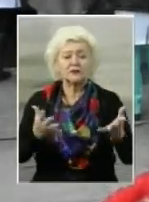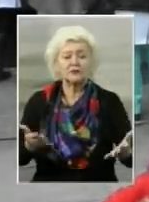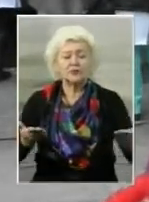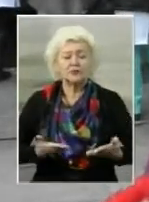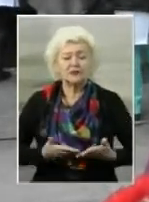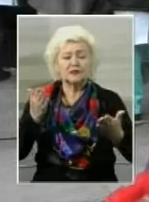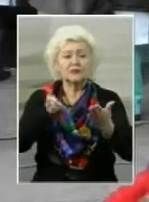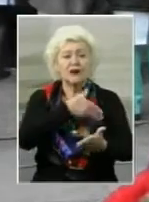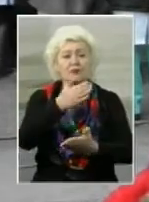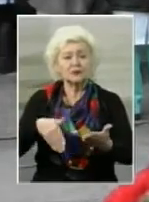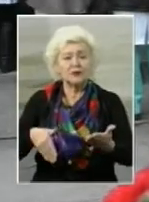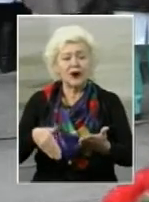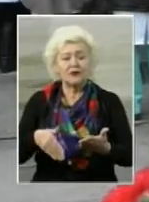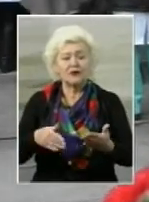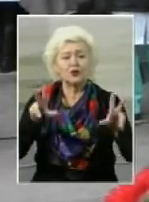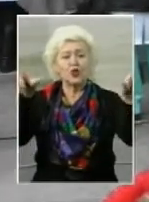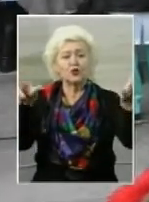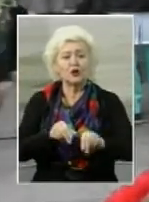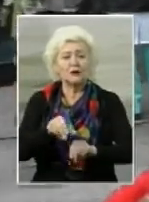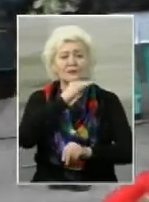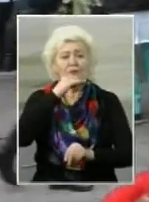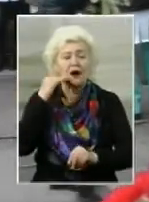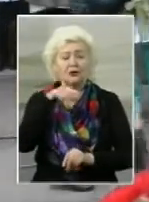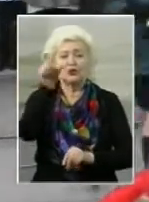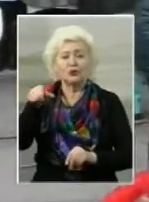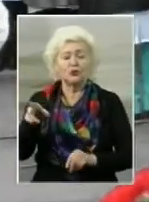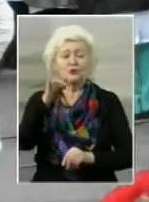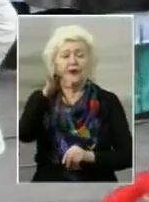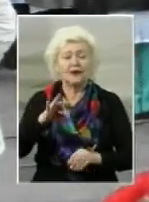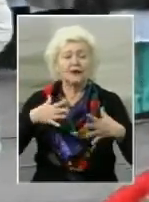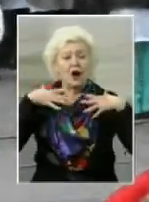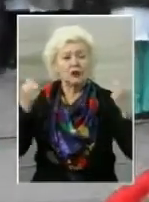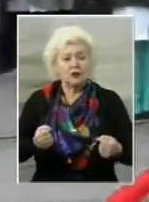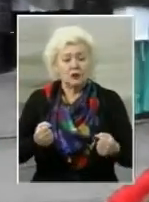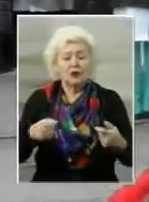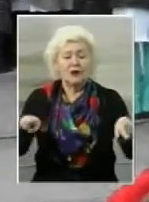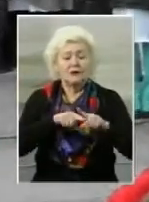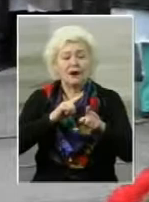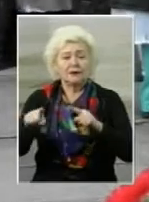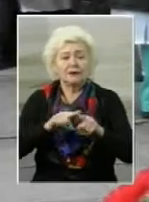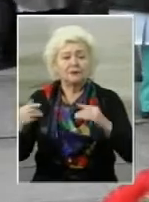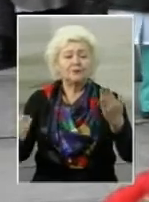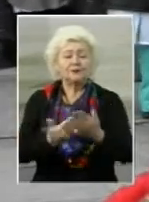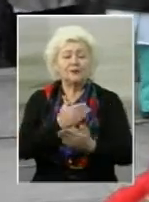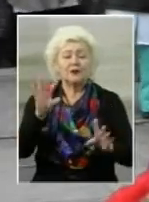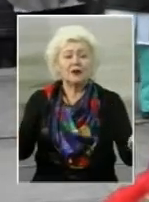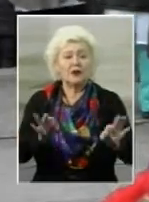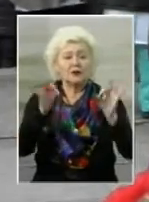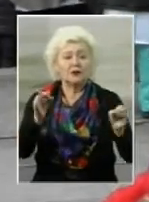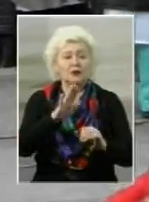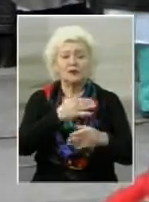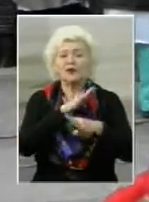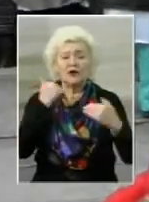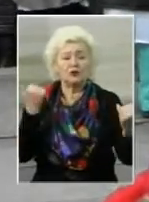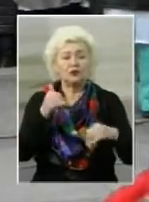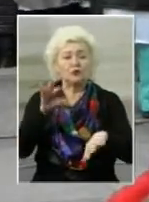життя позбавило шанса багатьох людей на одужання і якнайшвидше відновлення. Я нікого не хочу образити,